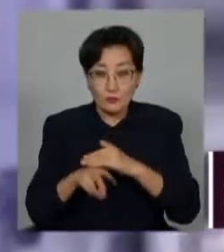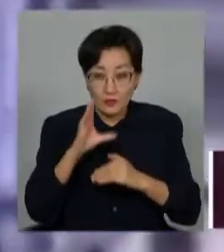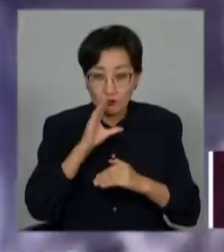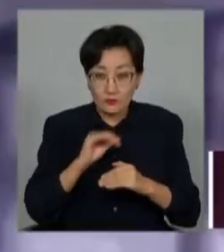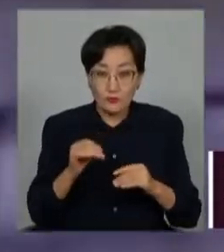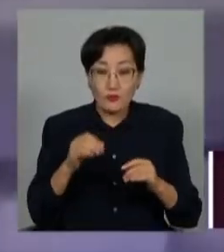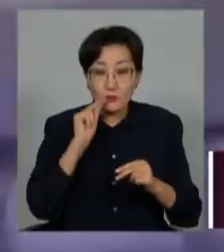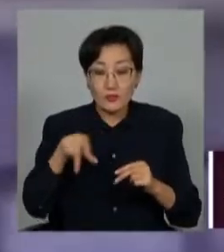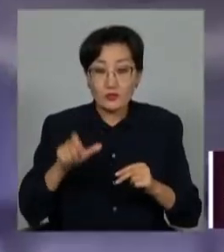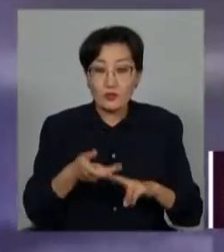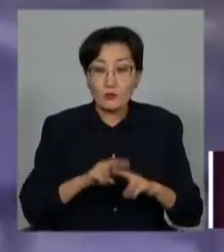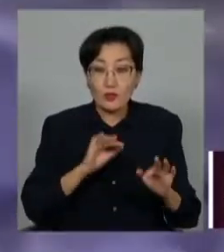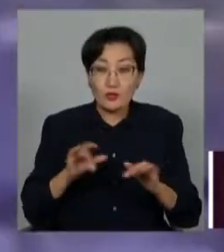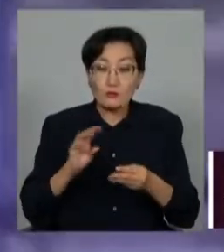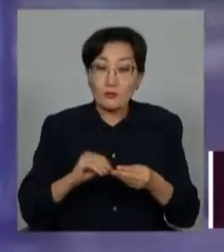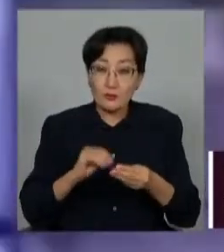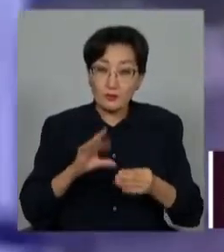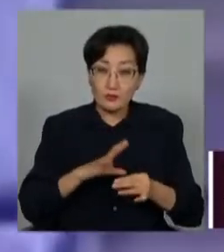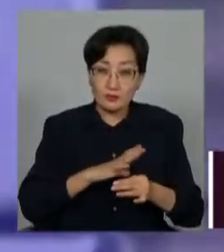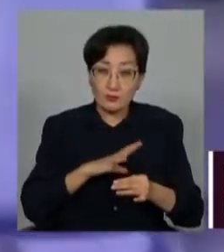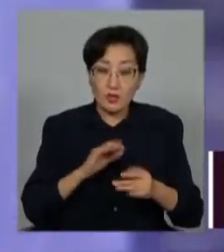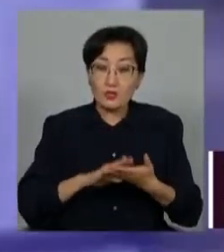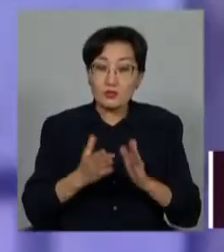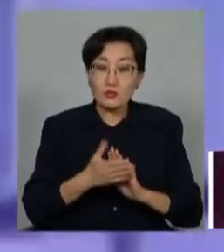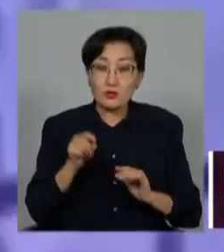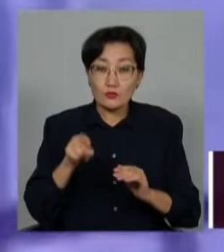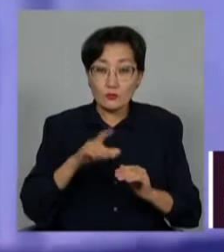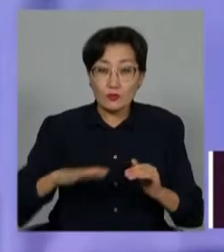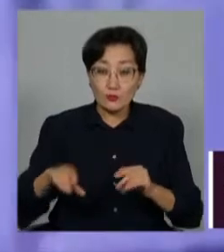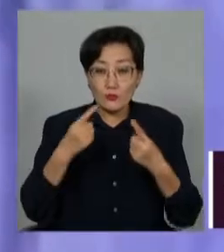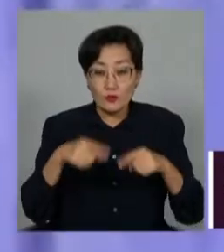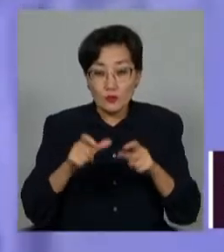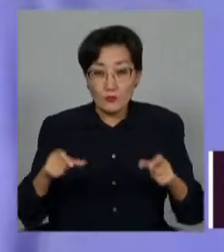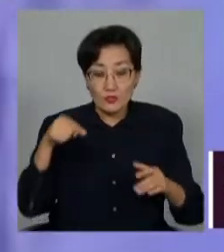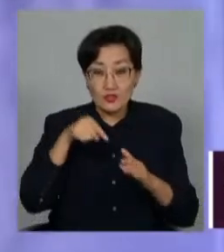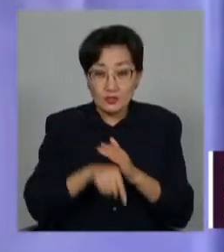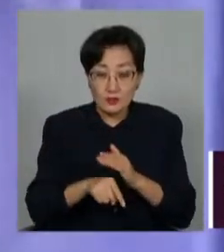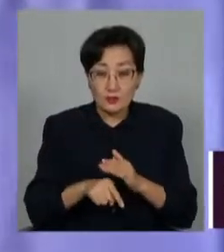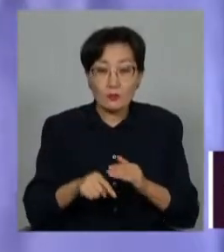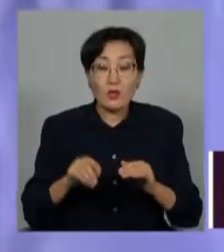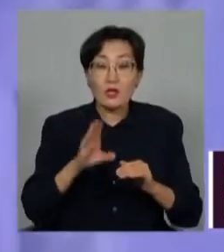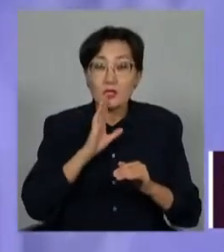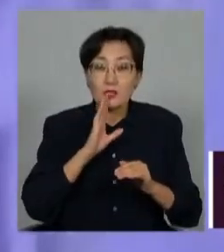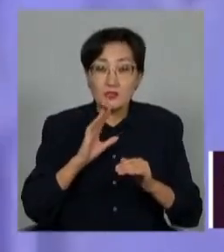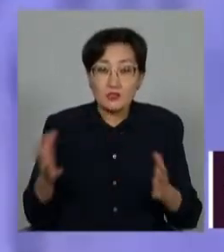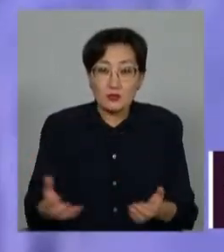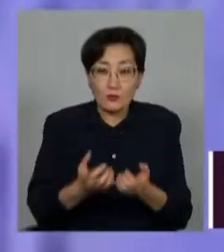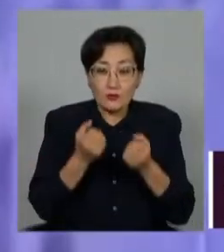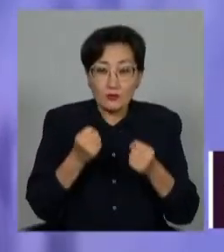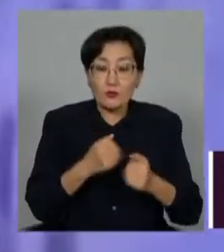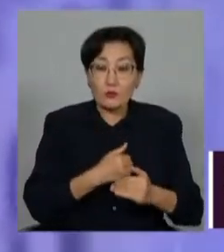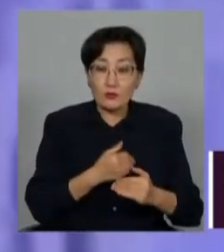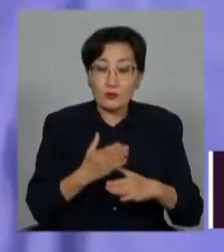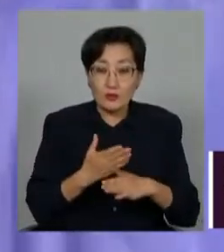үлгеріпті, бірақ күдікті бұл әрекетін тағы қайталаған. Жағдайға сол жердегі өзге адамдар араласып, қызды жамандықтан арашалап қалса